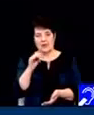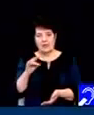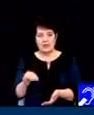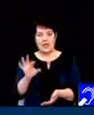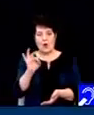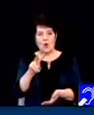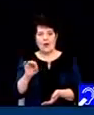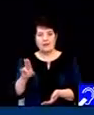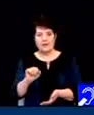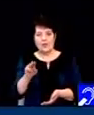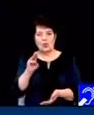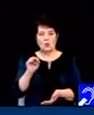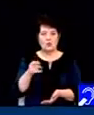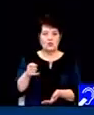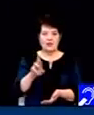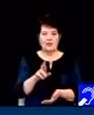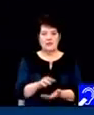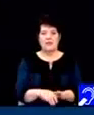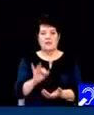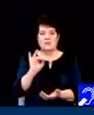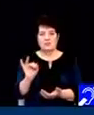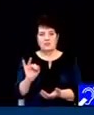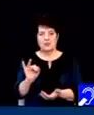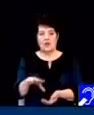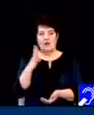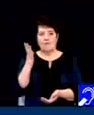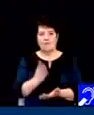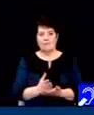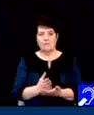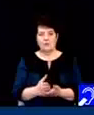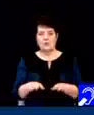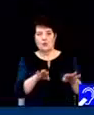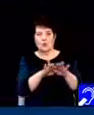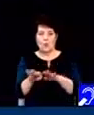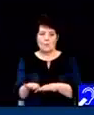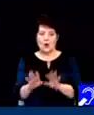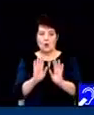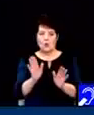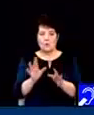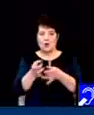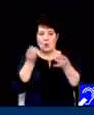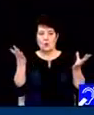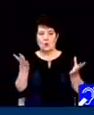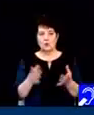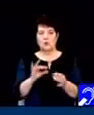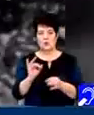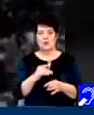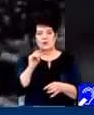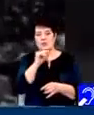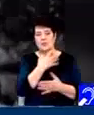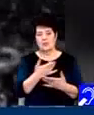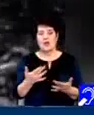Olanda, în Turcia și a avut posibilitatea să compare nu numai cultura, dar și economia acestor